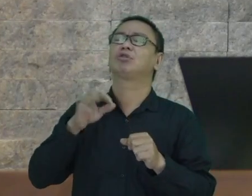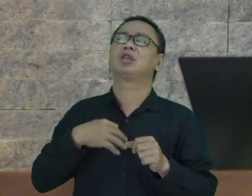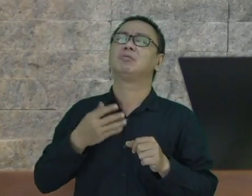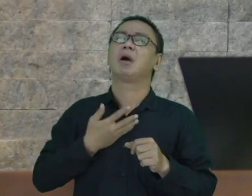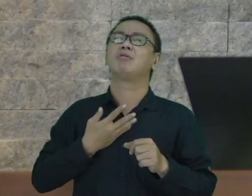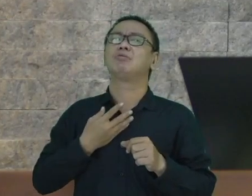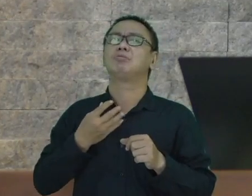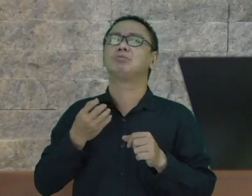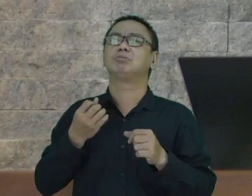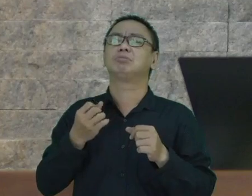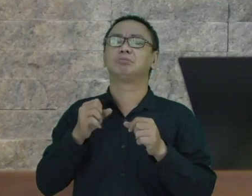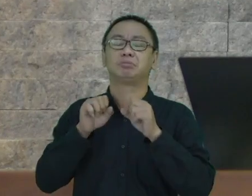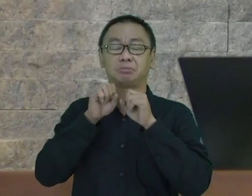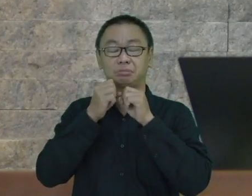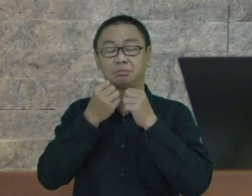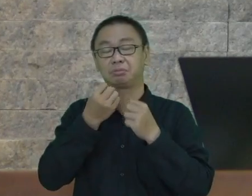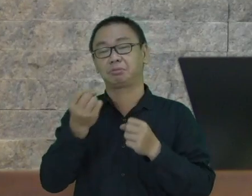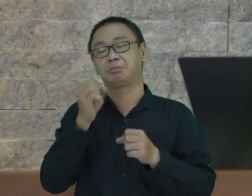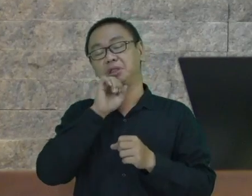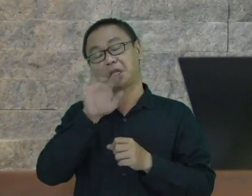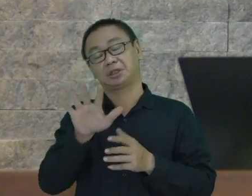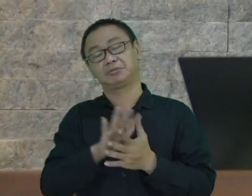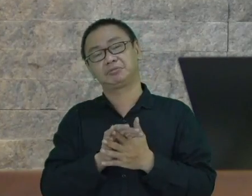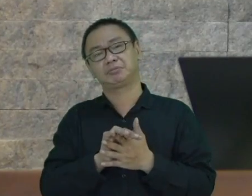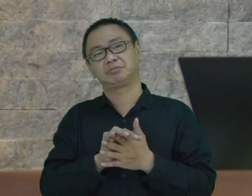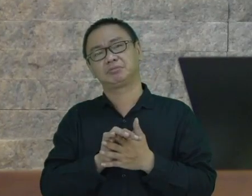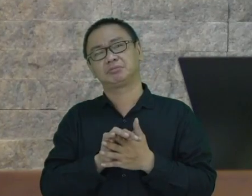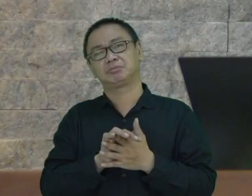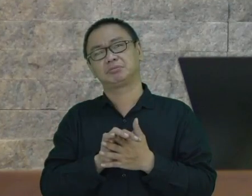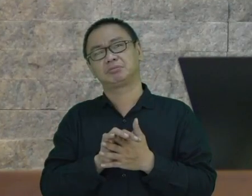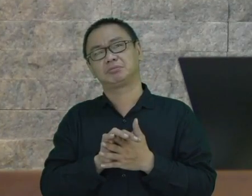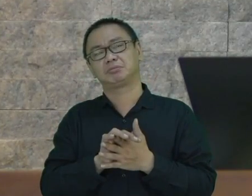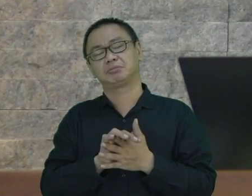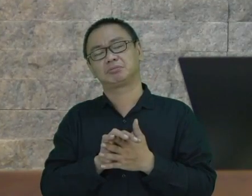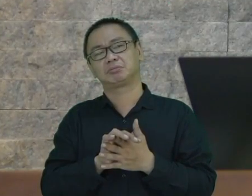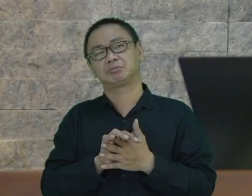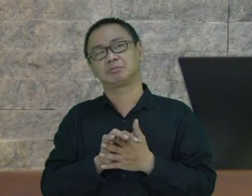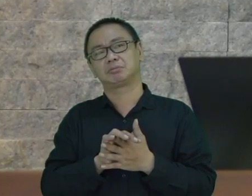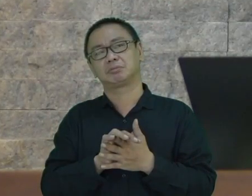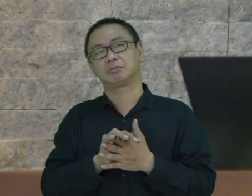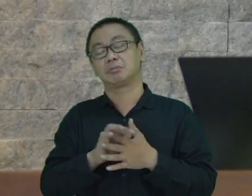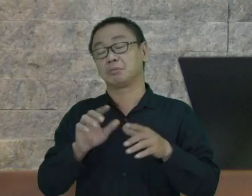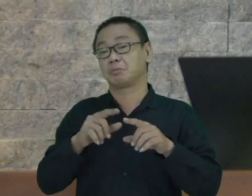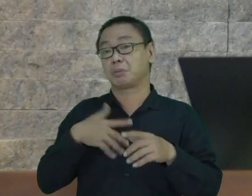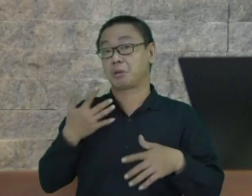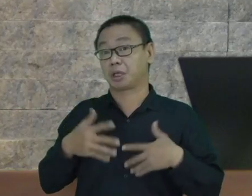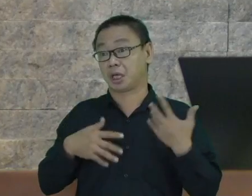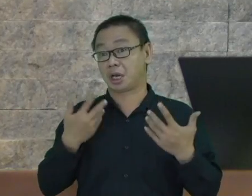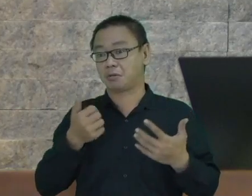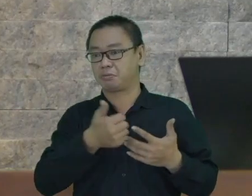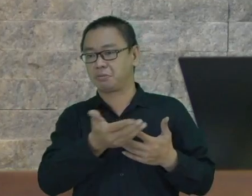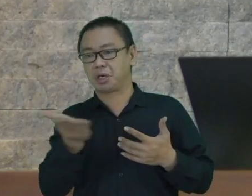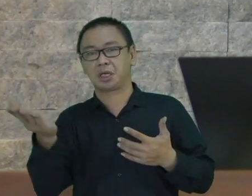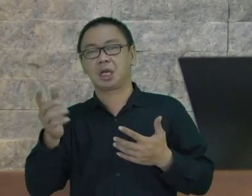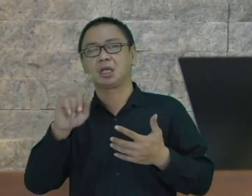tidak harus begitu. Maka Yesus berkata, berbahagialah mereka yang tidak melihat namun percaya. Yang